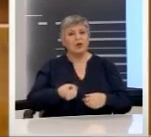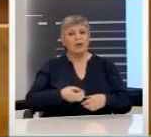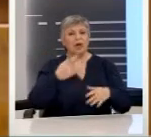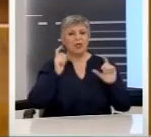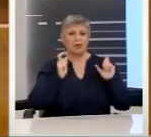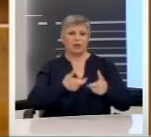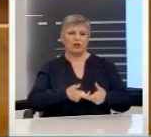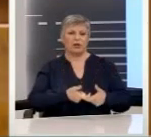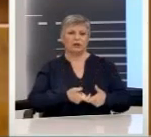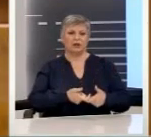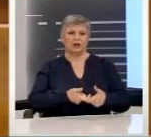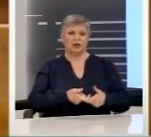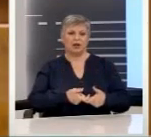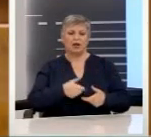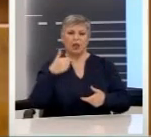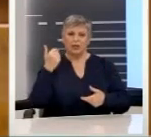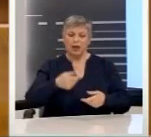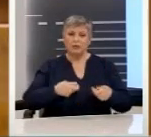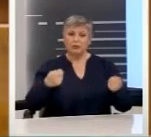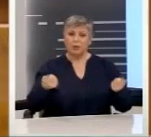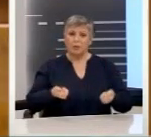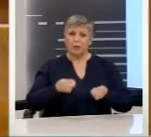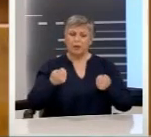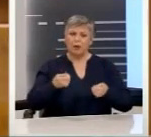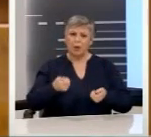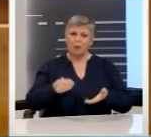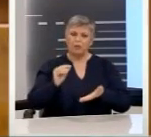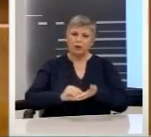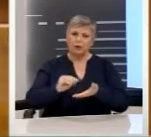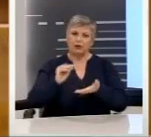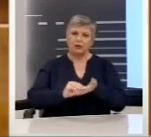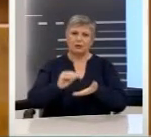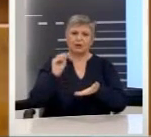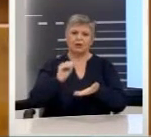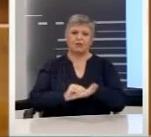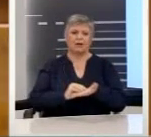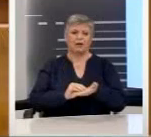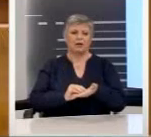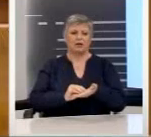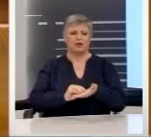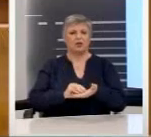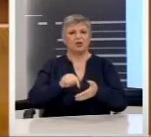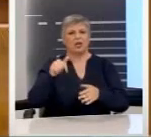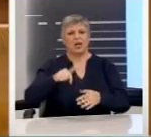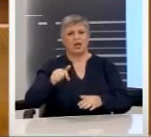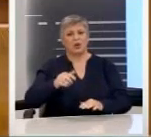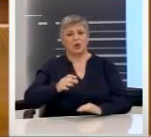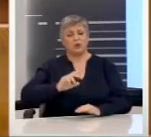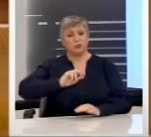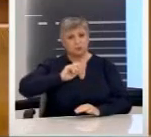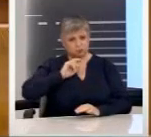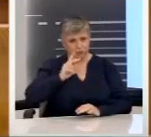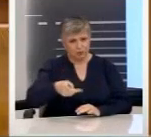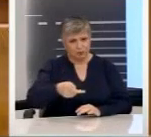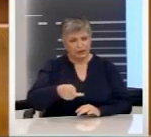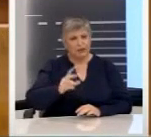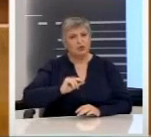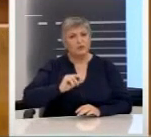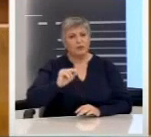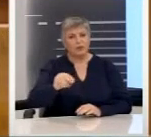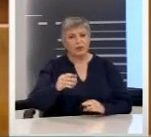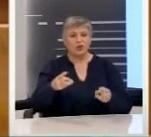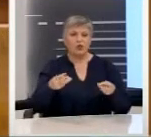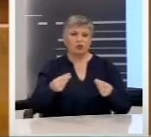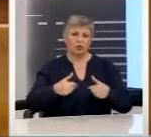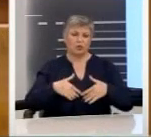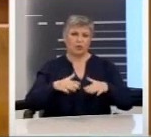γιατί γίνεται συστηματικά. Άρα λοιπόν, δεν θέλουμε να το επιστρέψουμε τις κατηγορίες. Απλώς το τονίζουμε για να καταλάβει ο